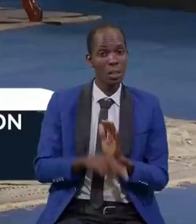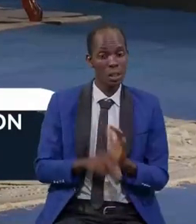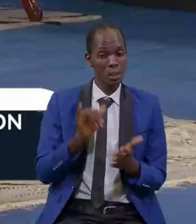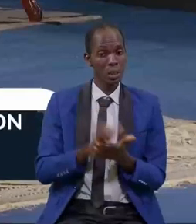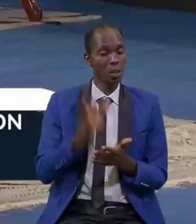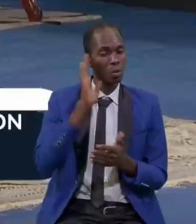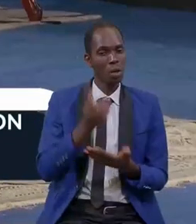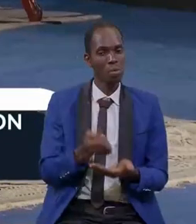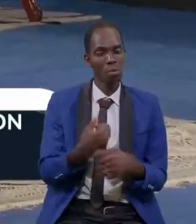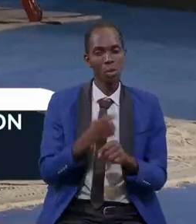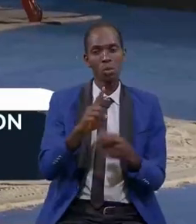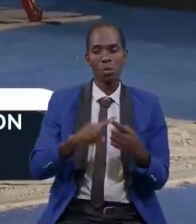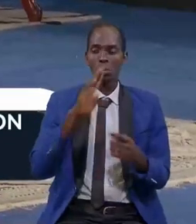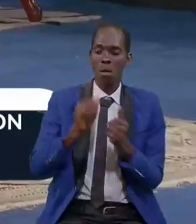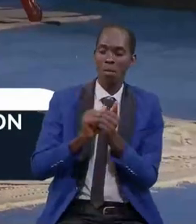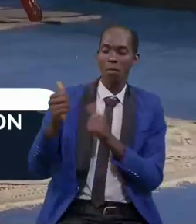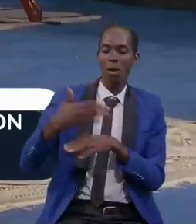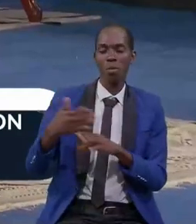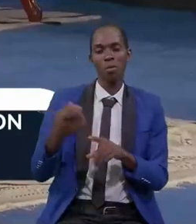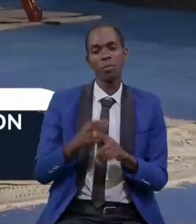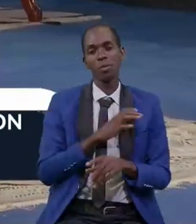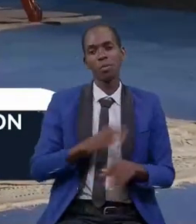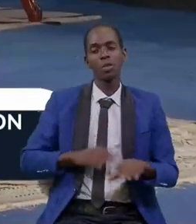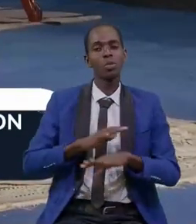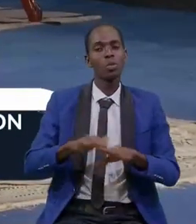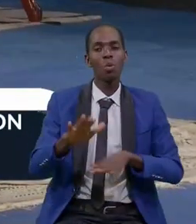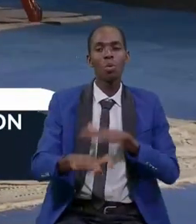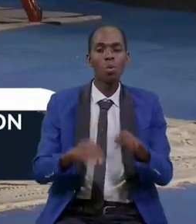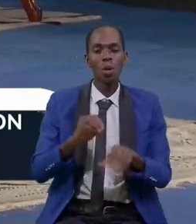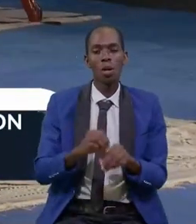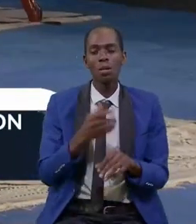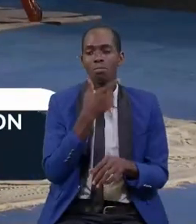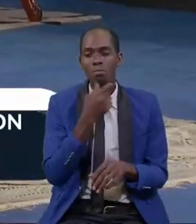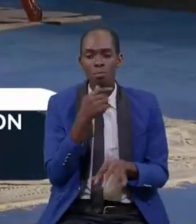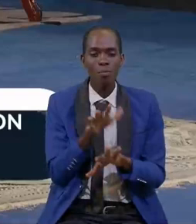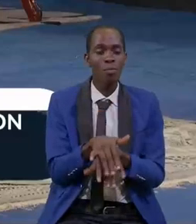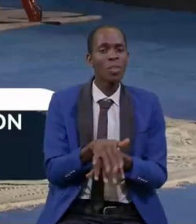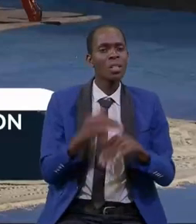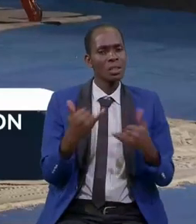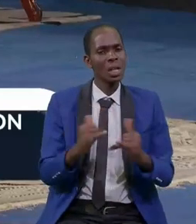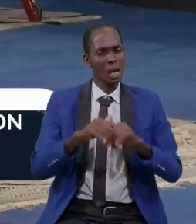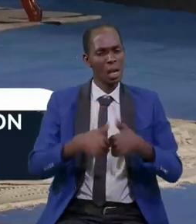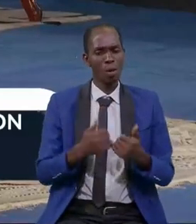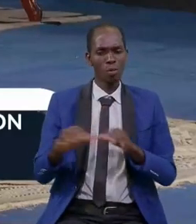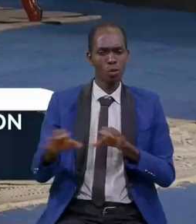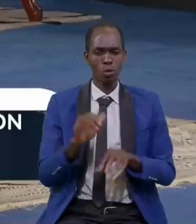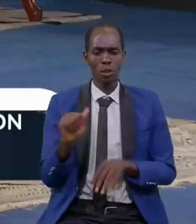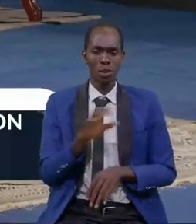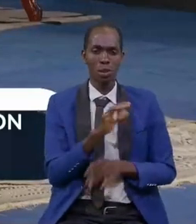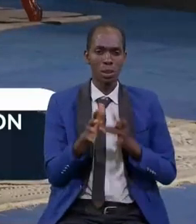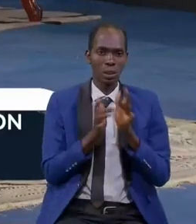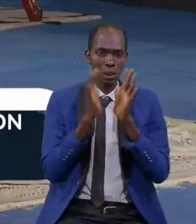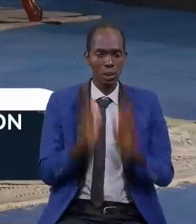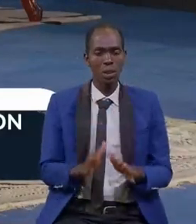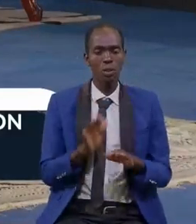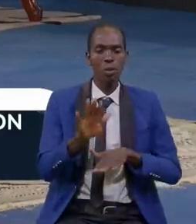éloigné de Christ. Ne marchez pas dans l'hypocrisie, dans la prétence. Comment le chrétien marche-t-il? Une âme sauvée,